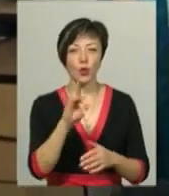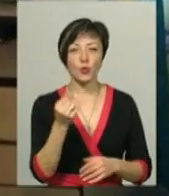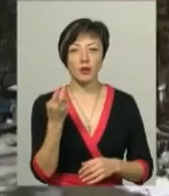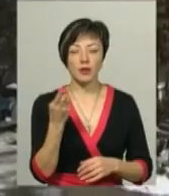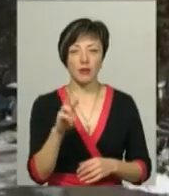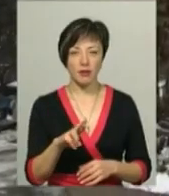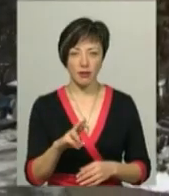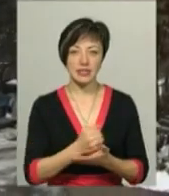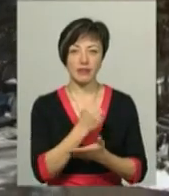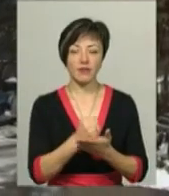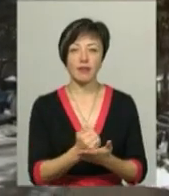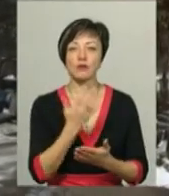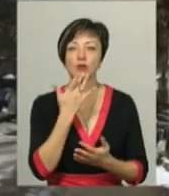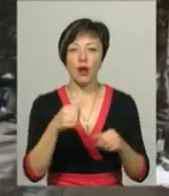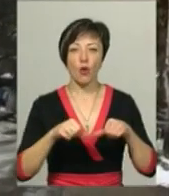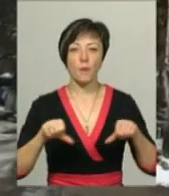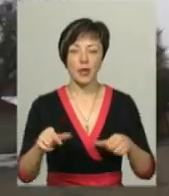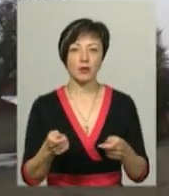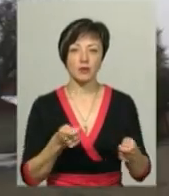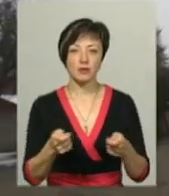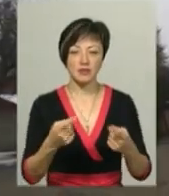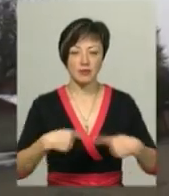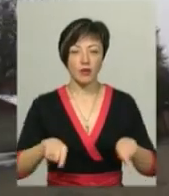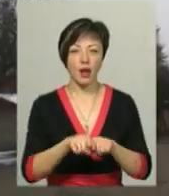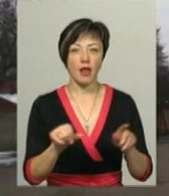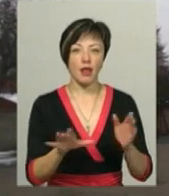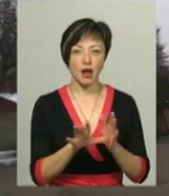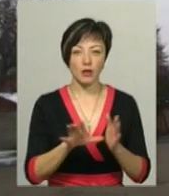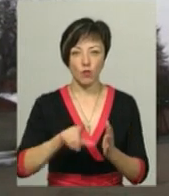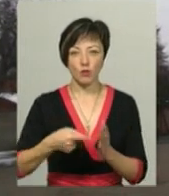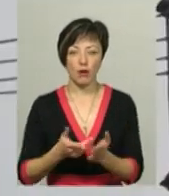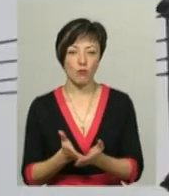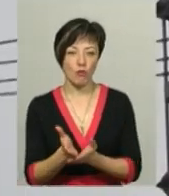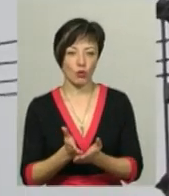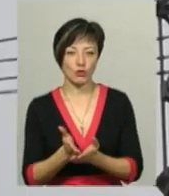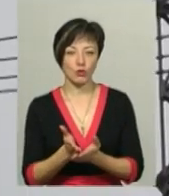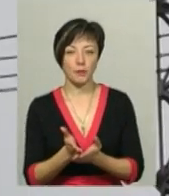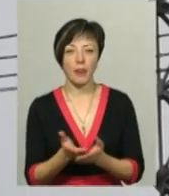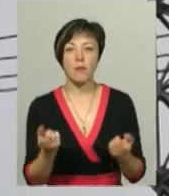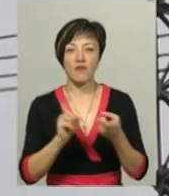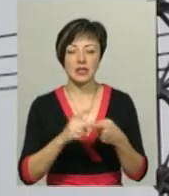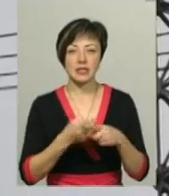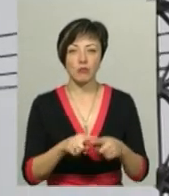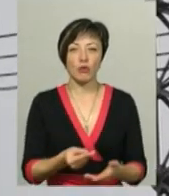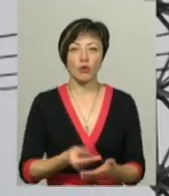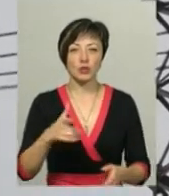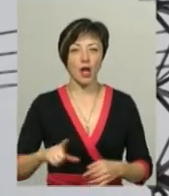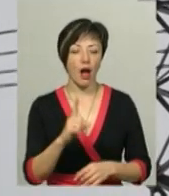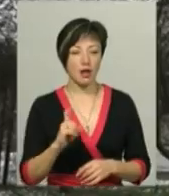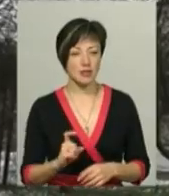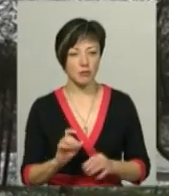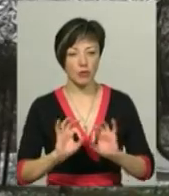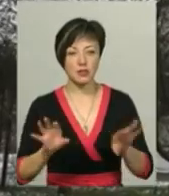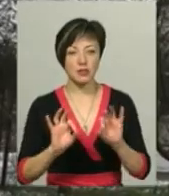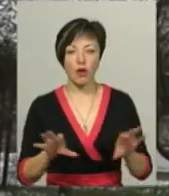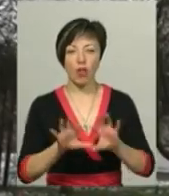затвердила Національна комісія, що здійснює регулювання у сфері енергетики та комунальних послуг. Пов'язано це з подорожчанням газу,